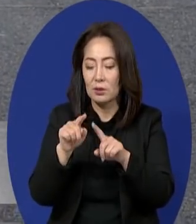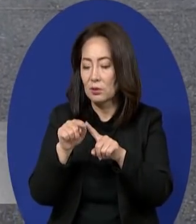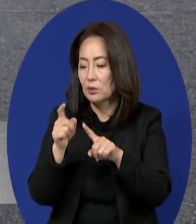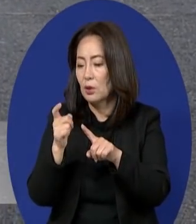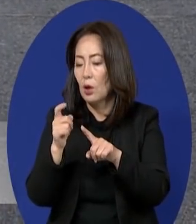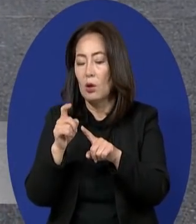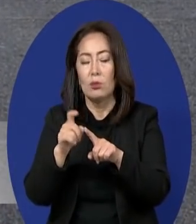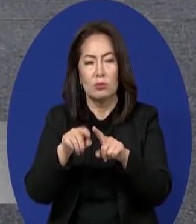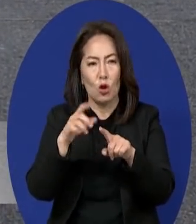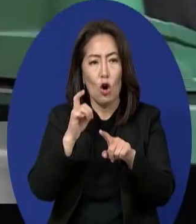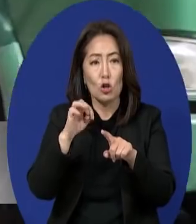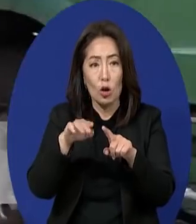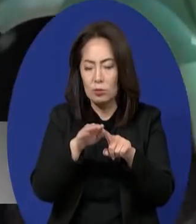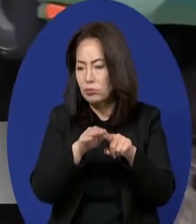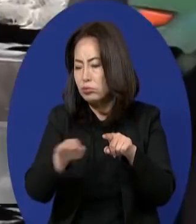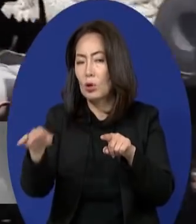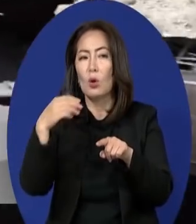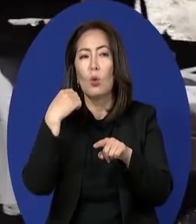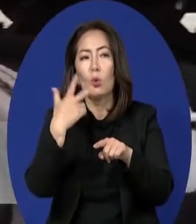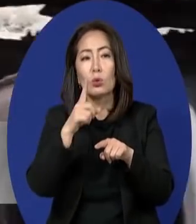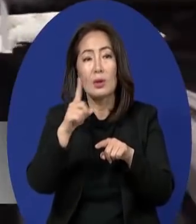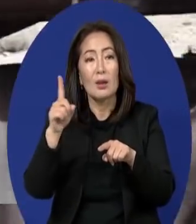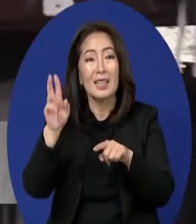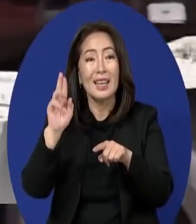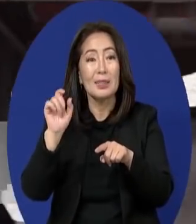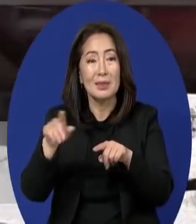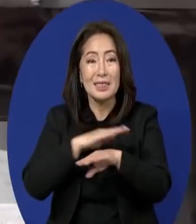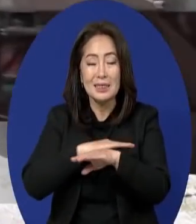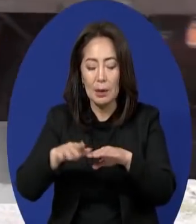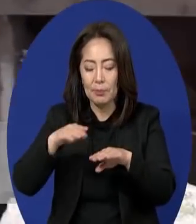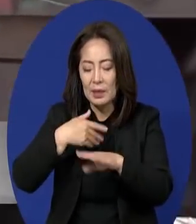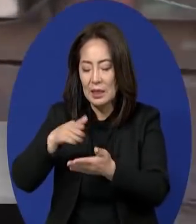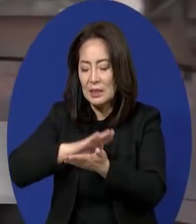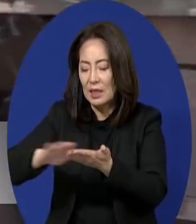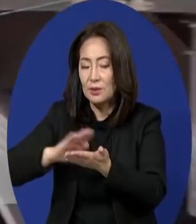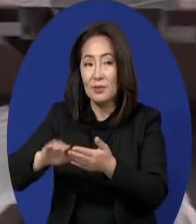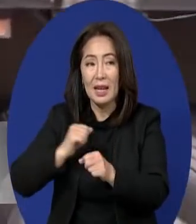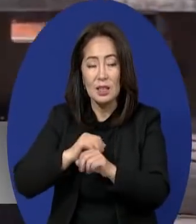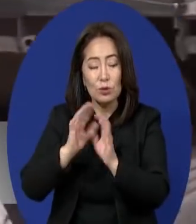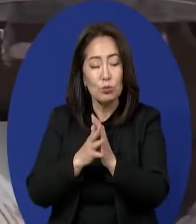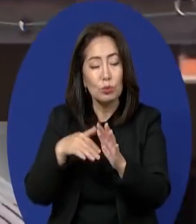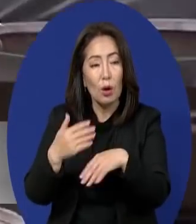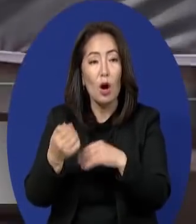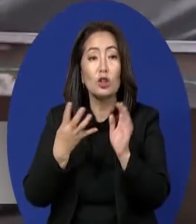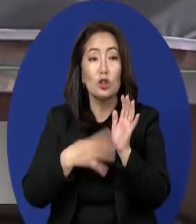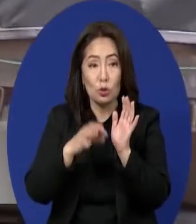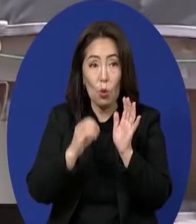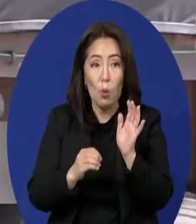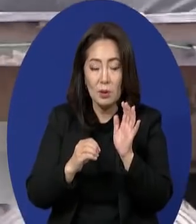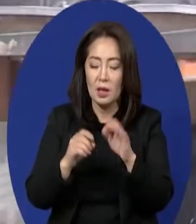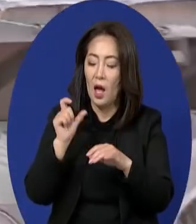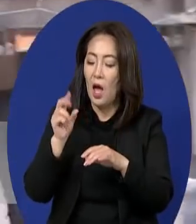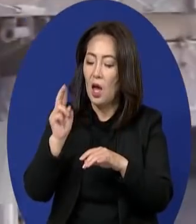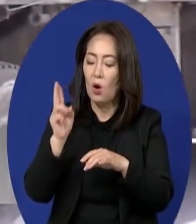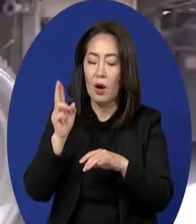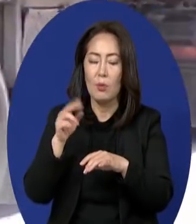хүртэлх 311 км автозамыг засварлах ажил 90% гүйцэтгэлтэй явж байна. Мон Эко компани 10 жилийн өмнө